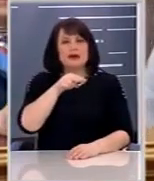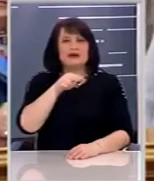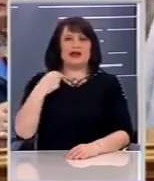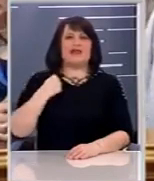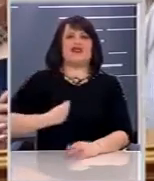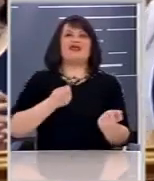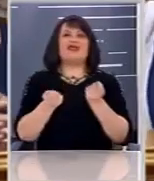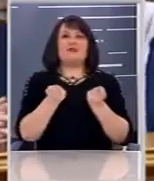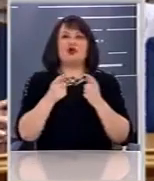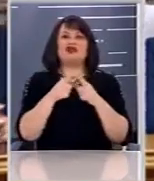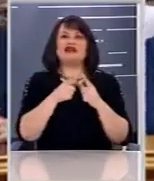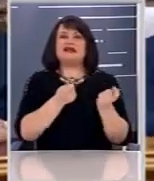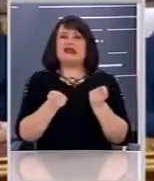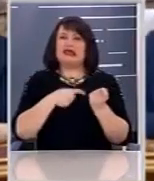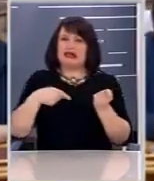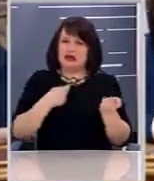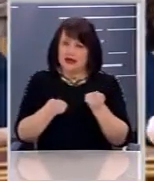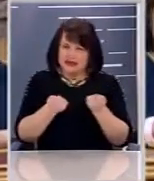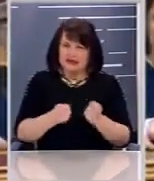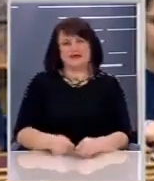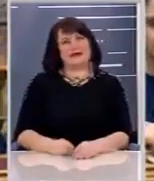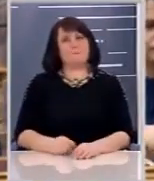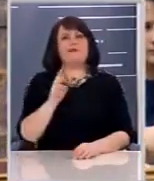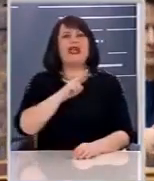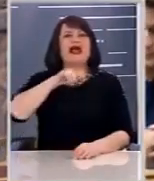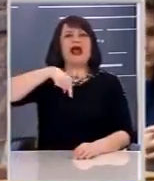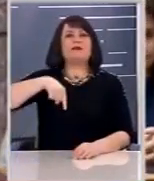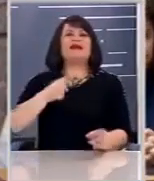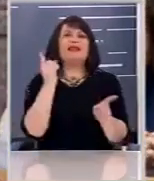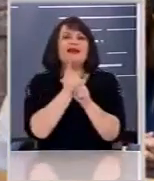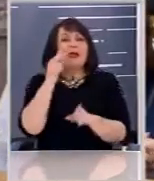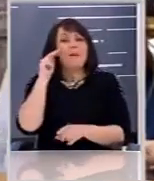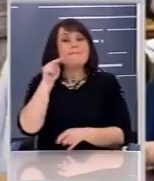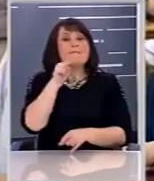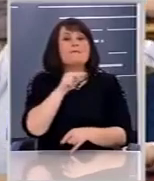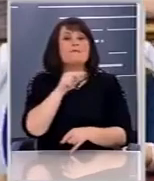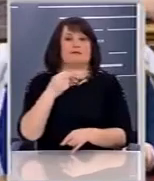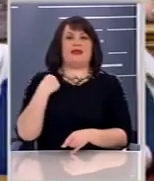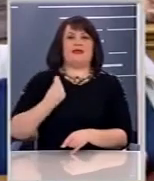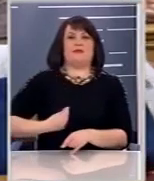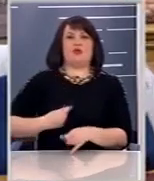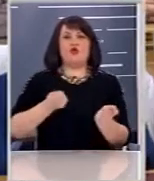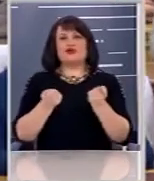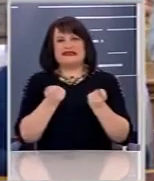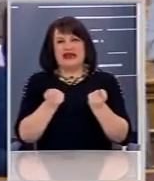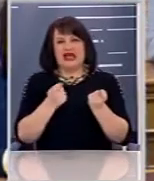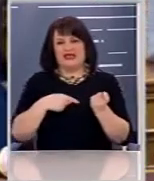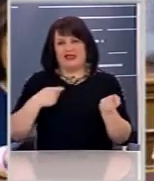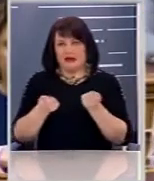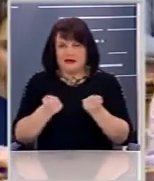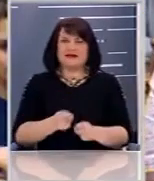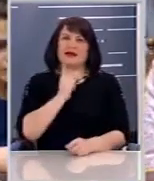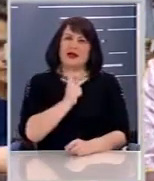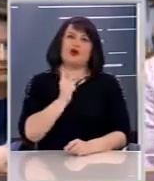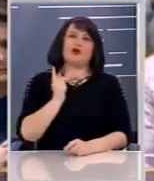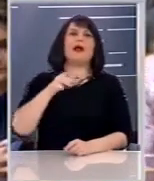Δημόσιας Διοίκησης, η κυρία Νικόλ Ράπτη, Ειδική Επιθεωρήτρια Δημόσιας Διοίκησης, η κυρία Καλλιόπη